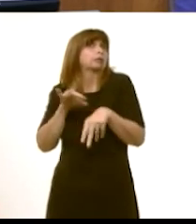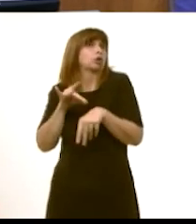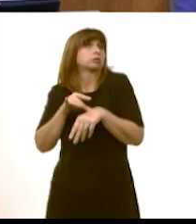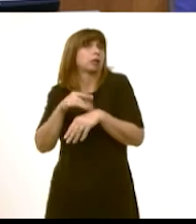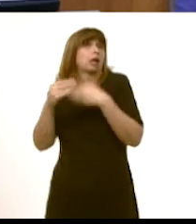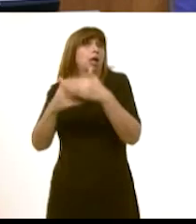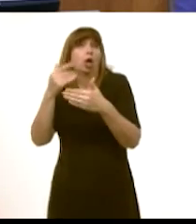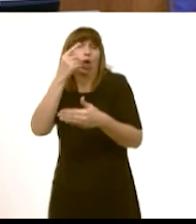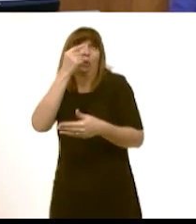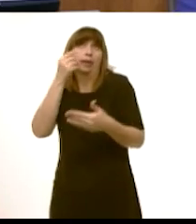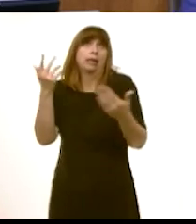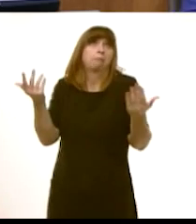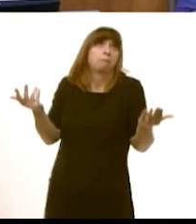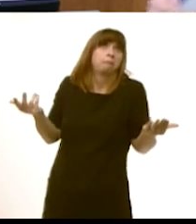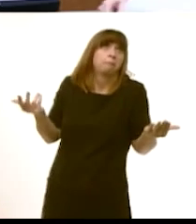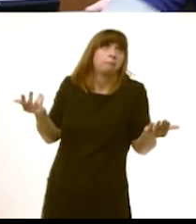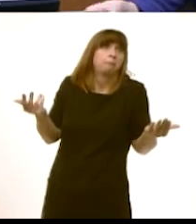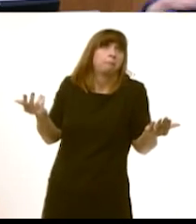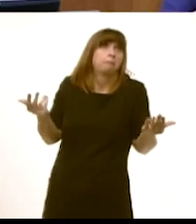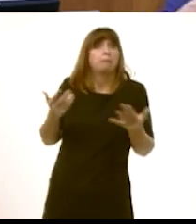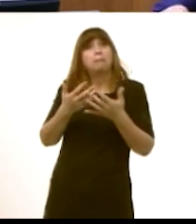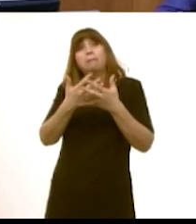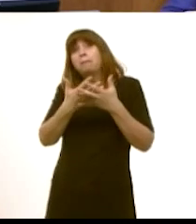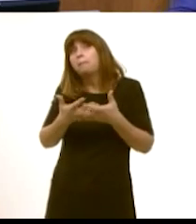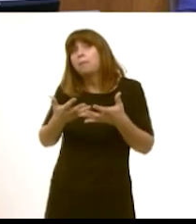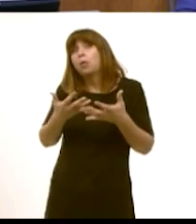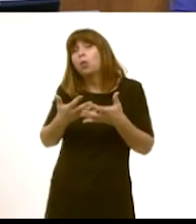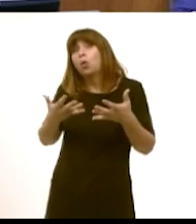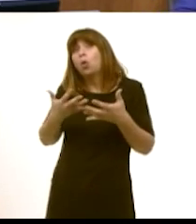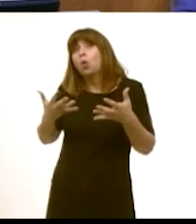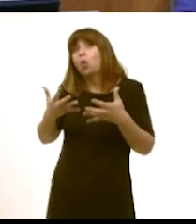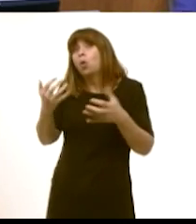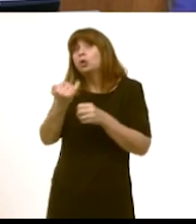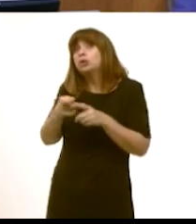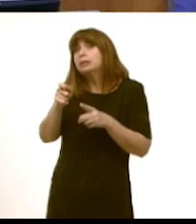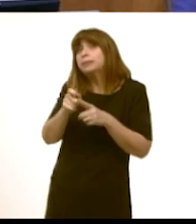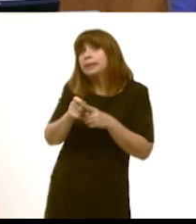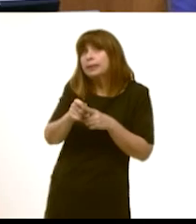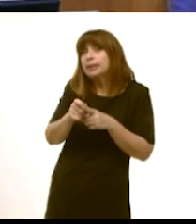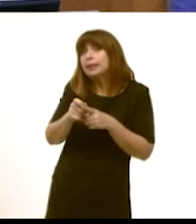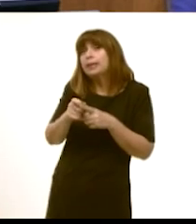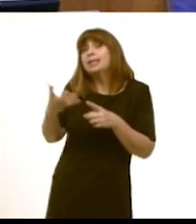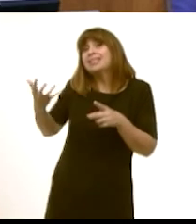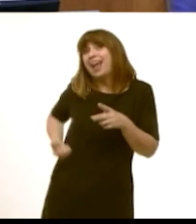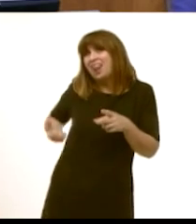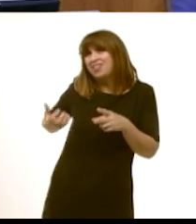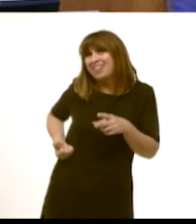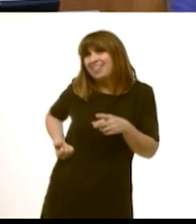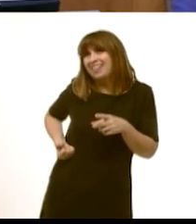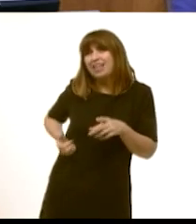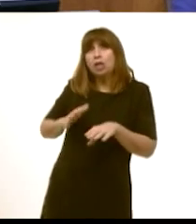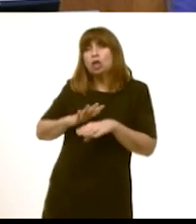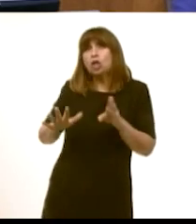teulu sydd ar dal, a nid bod yn gorfod prynu mewn i feddygfa, ond ynglyn â'r pwynt nath ei godi,